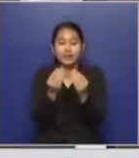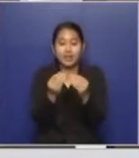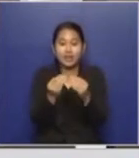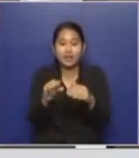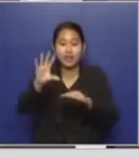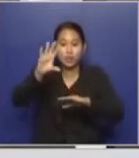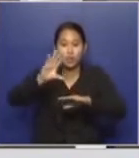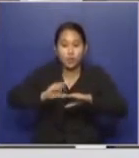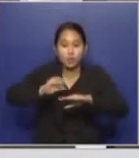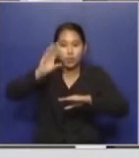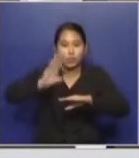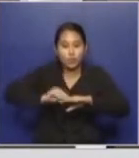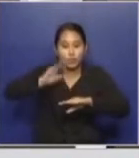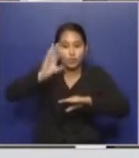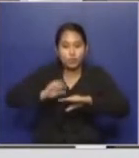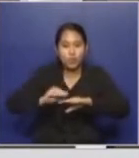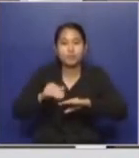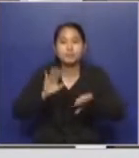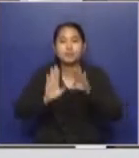าณ